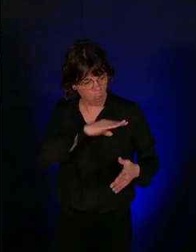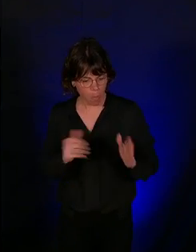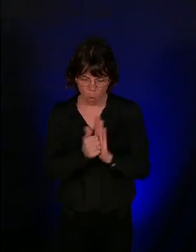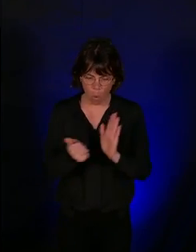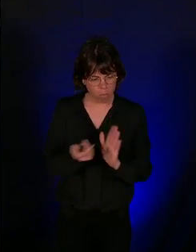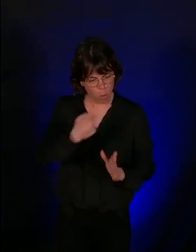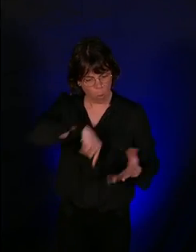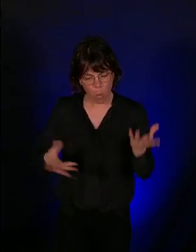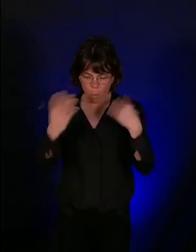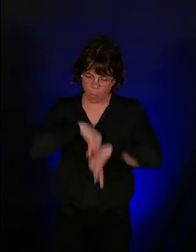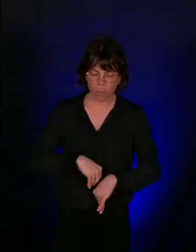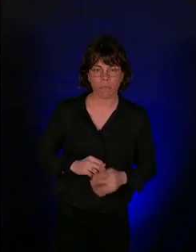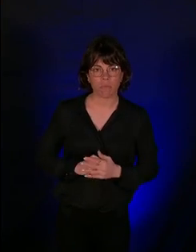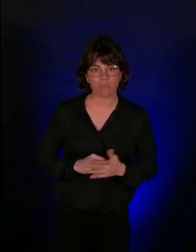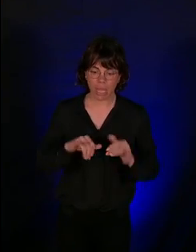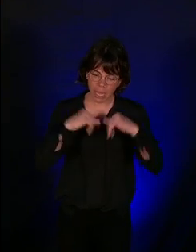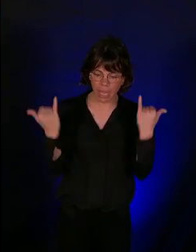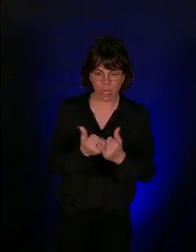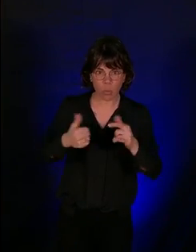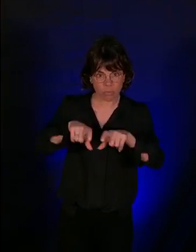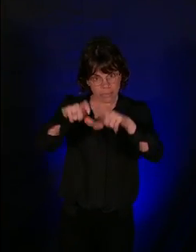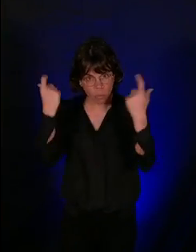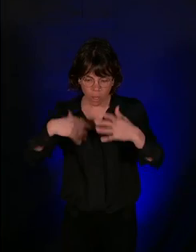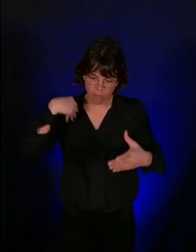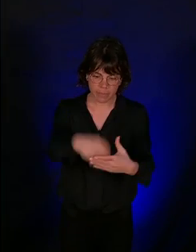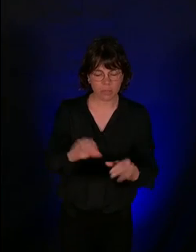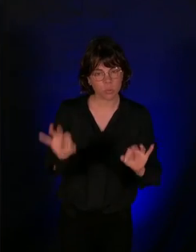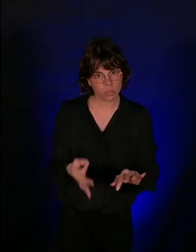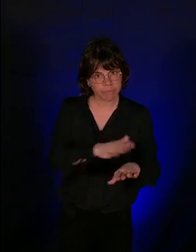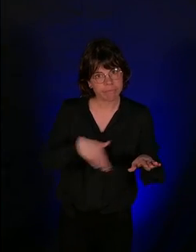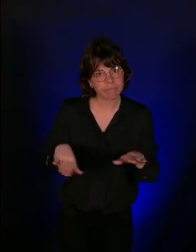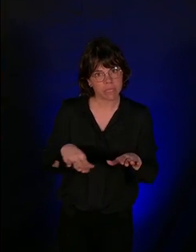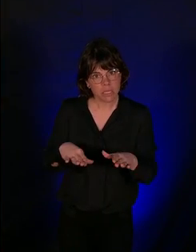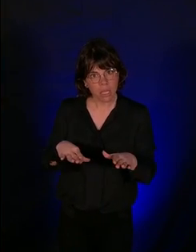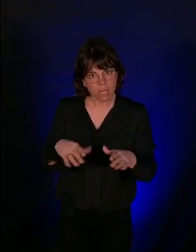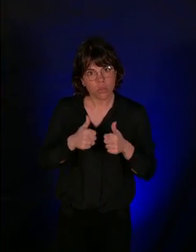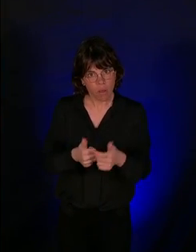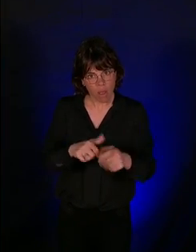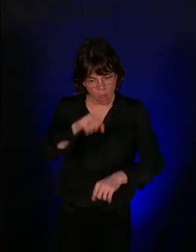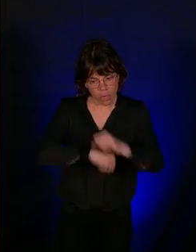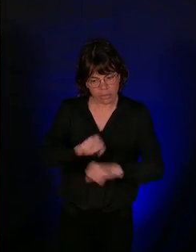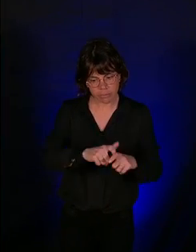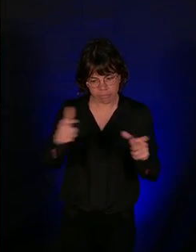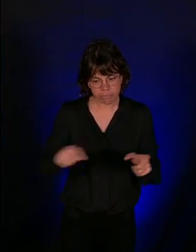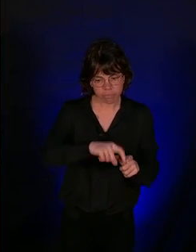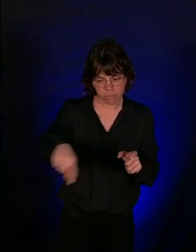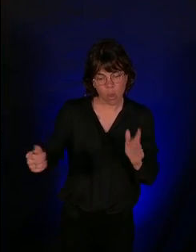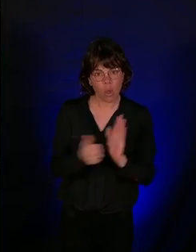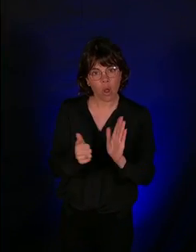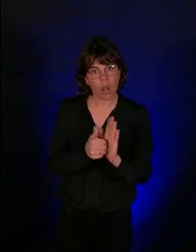rôle la présence aux réunion statutaire bien sûr mais également le suivi des organisations à travers le rôle de